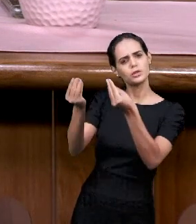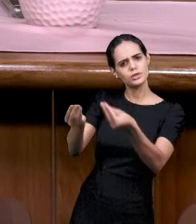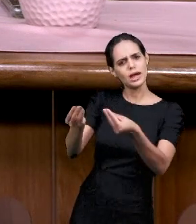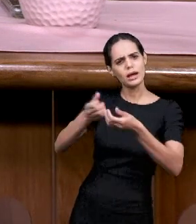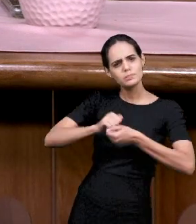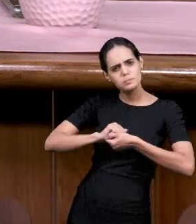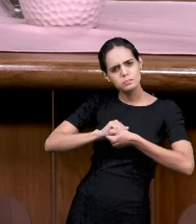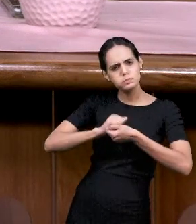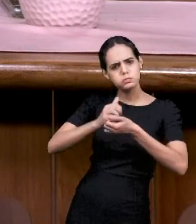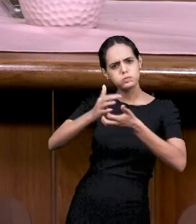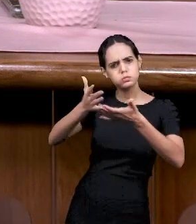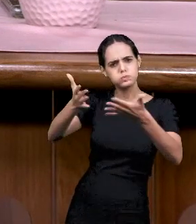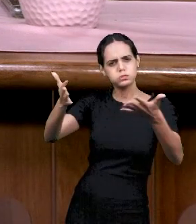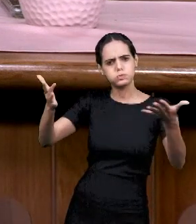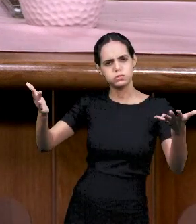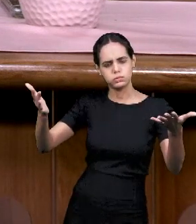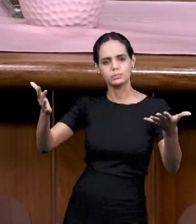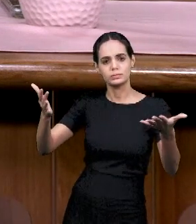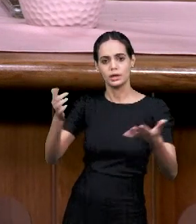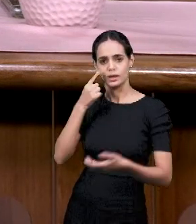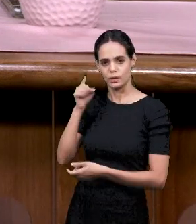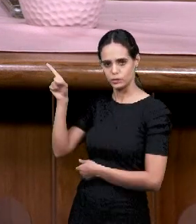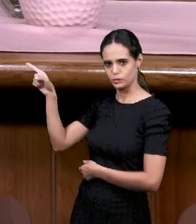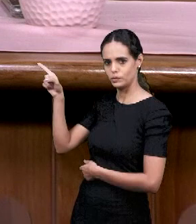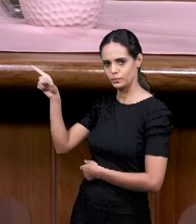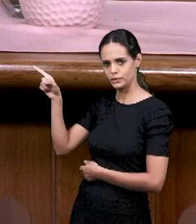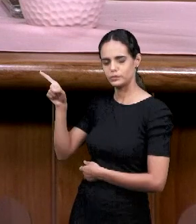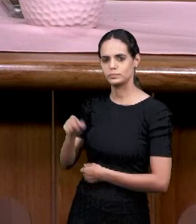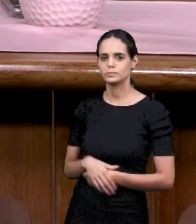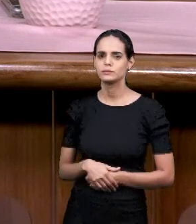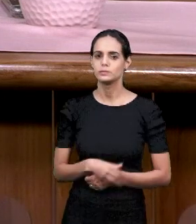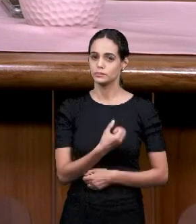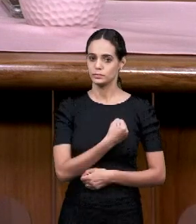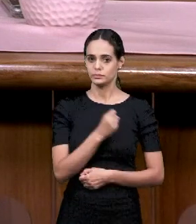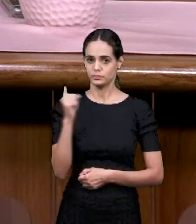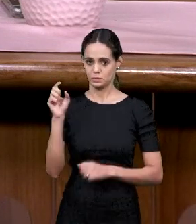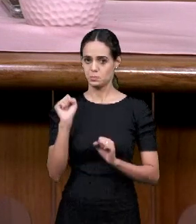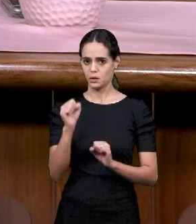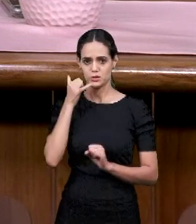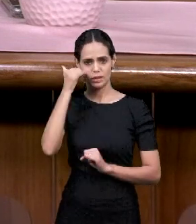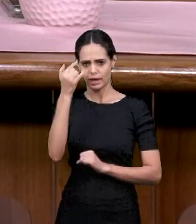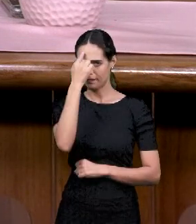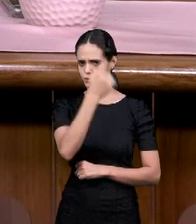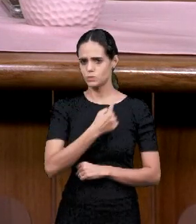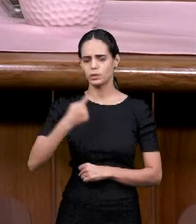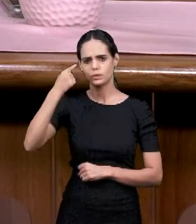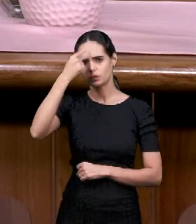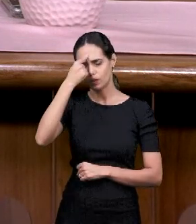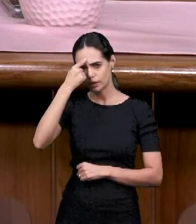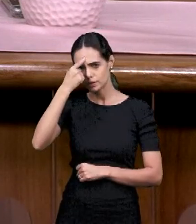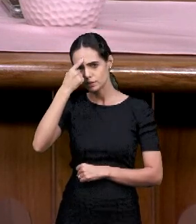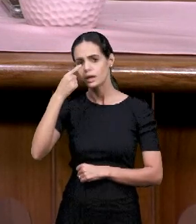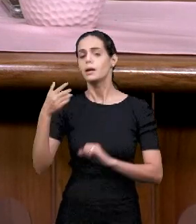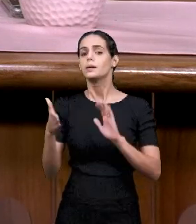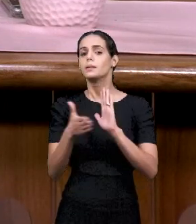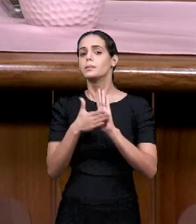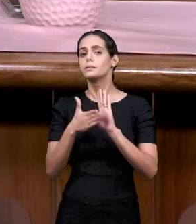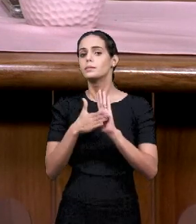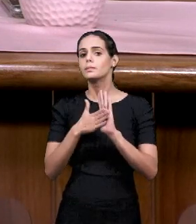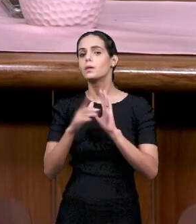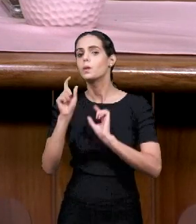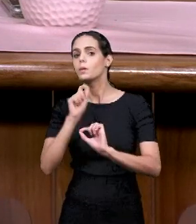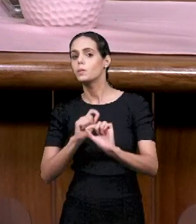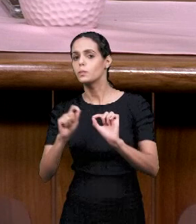quelqu'un qui 0800 peut appeler le 0800 707 376. C'est un numéro destiné